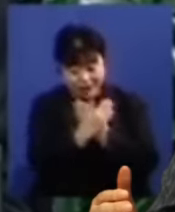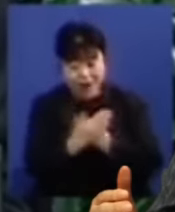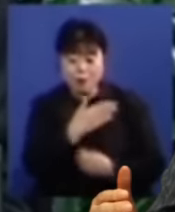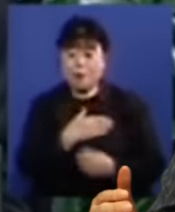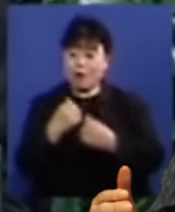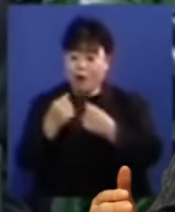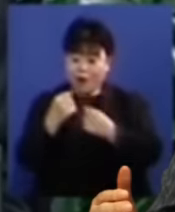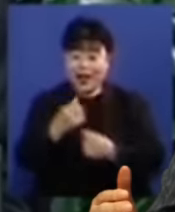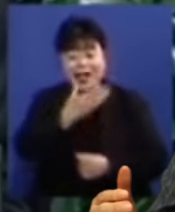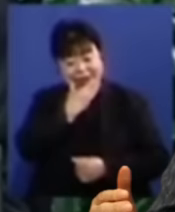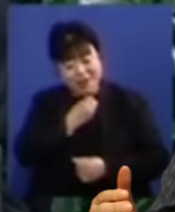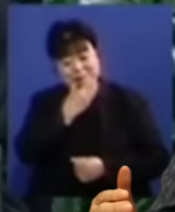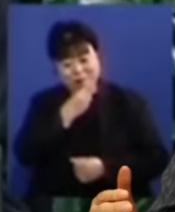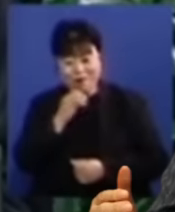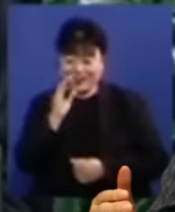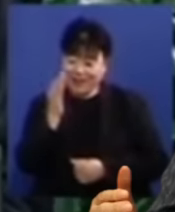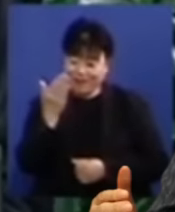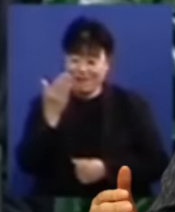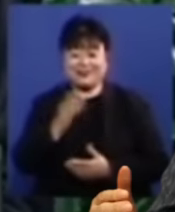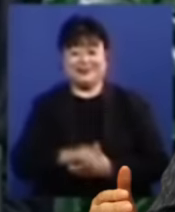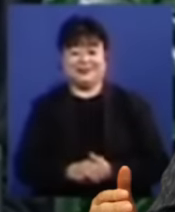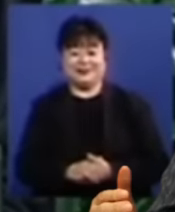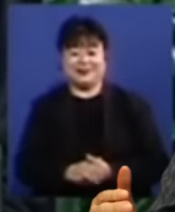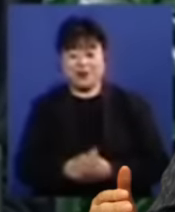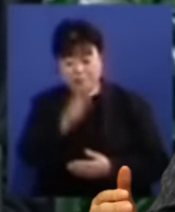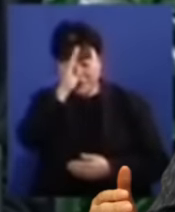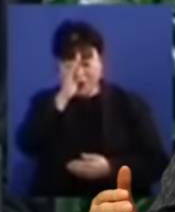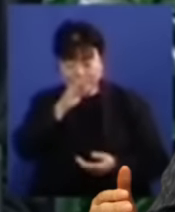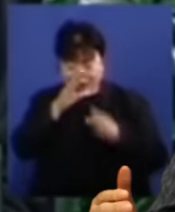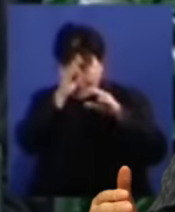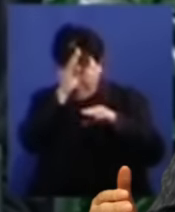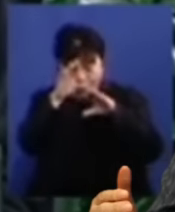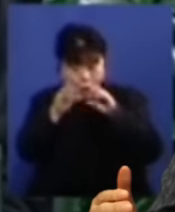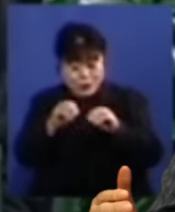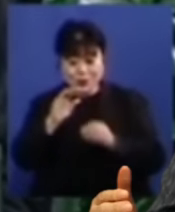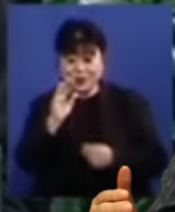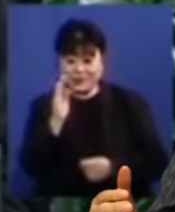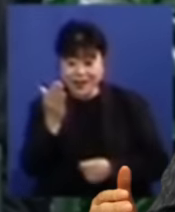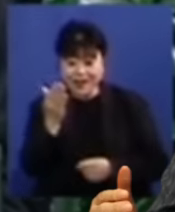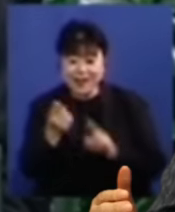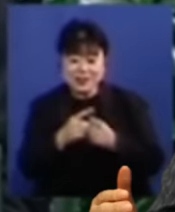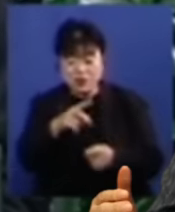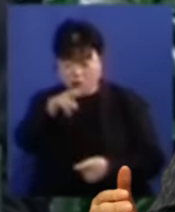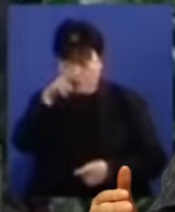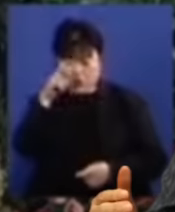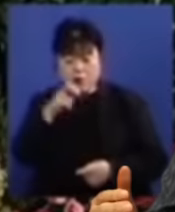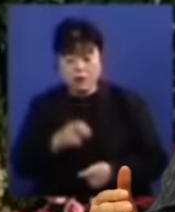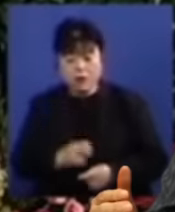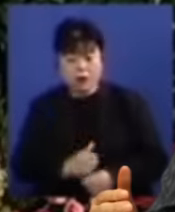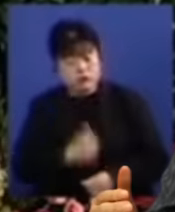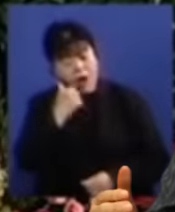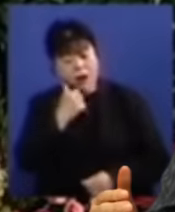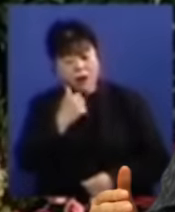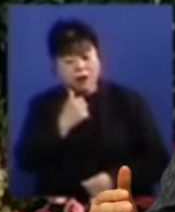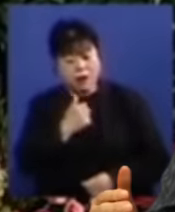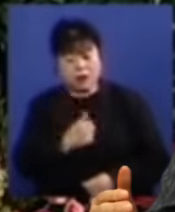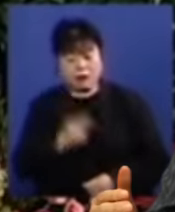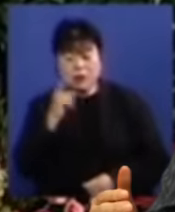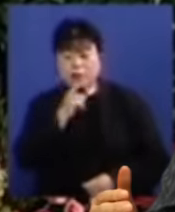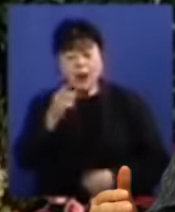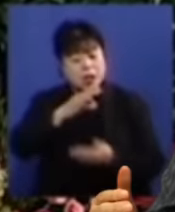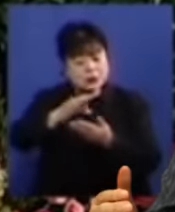건강해지고 행복해지고 병이 낫게 되는 것입니다. 서로 미워하고 분노하며 부정적인 말을